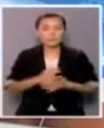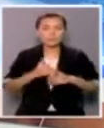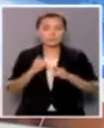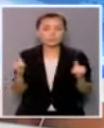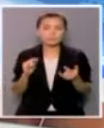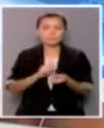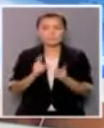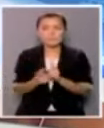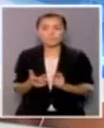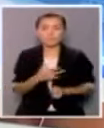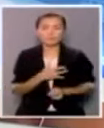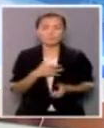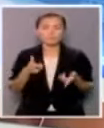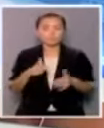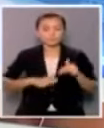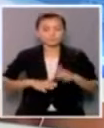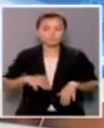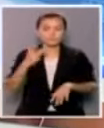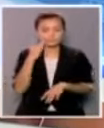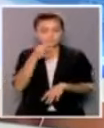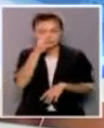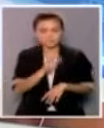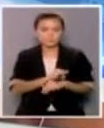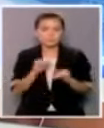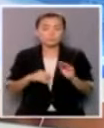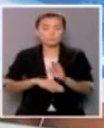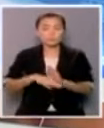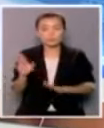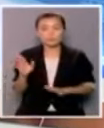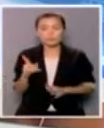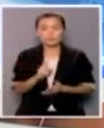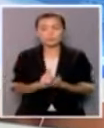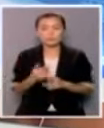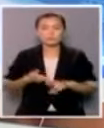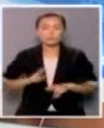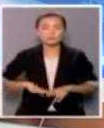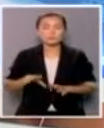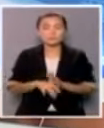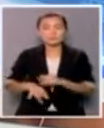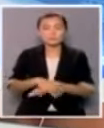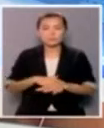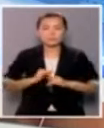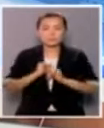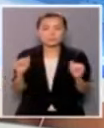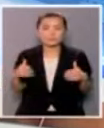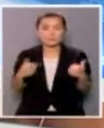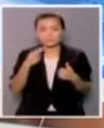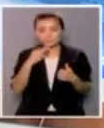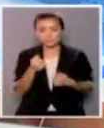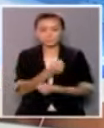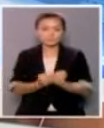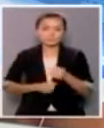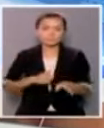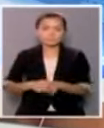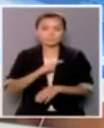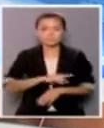көптігіне емес, жүрек қалаған мамандықтың жілігін шағып майын шемін деп баруы қажет. Сонда ғана еліміздің дамуына сапалы кадрлер